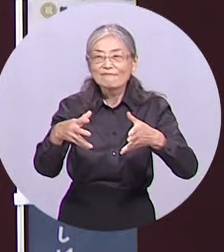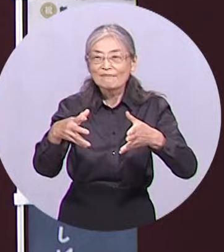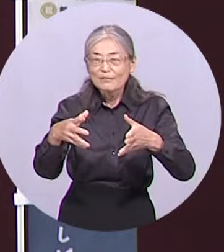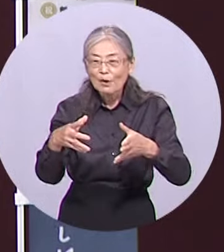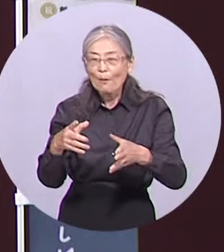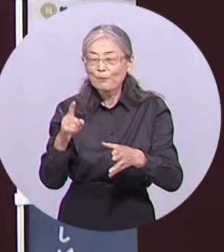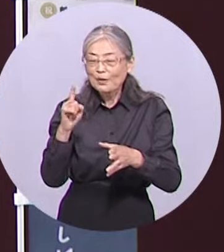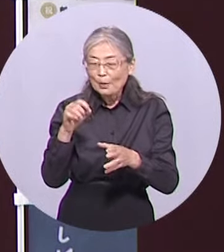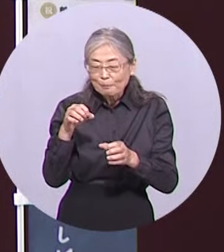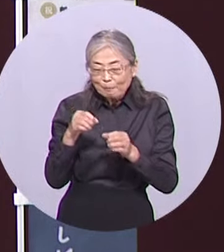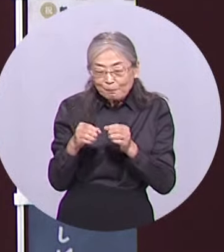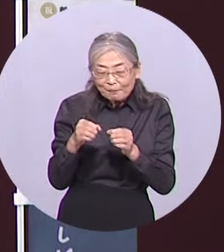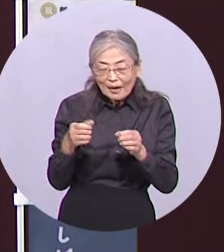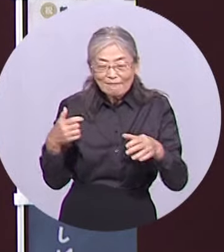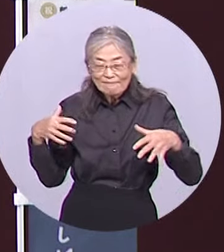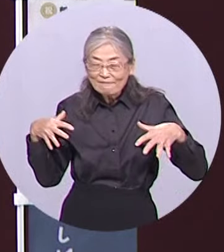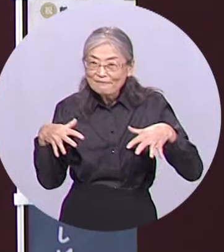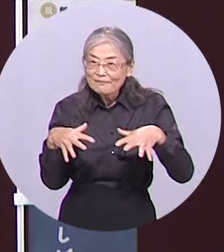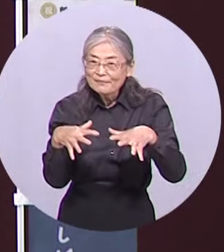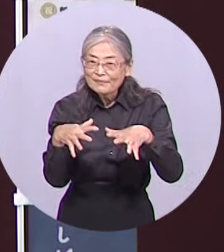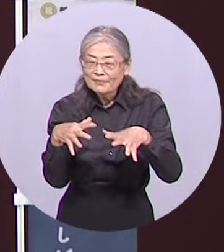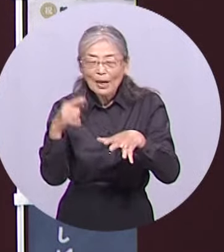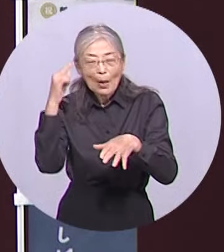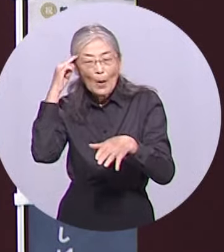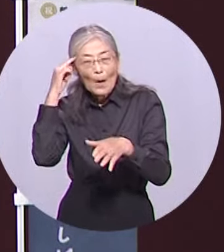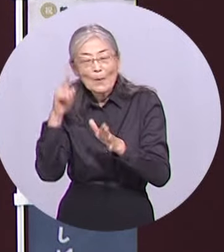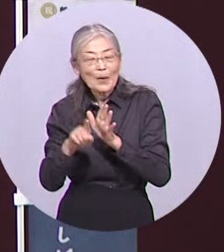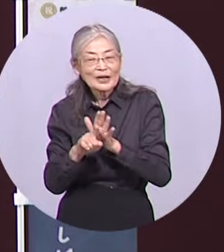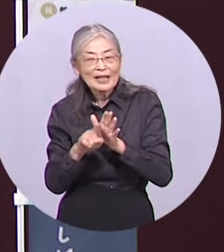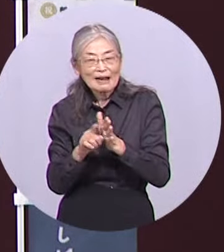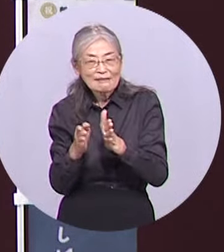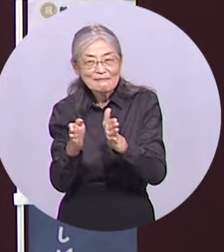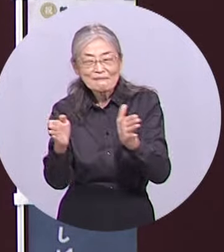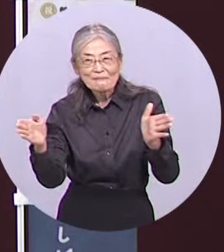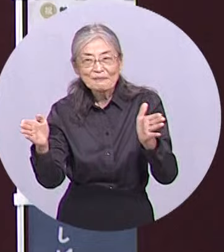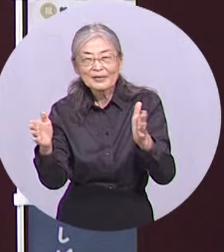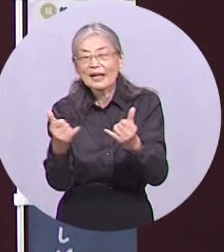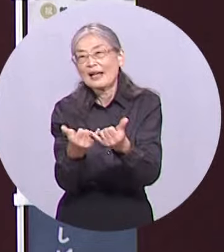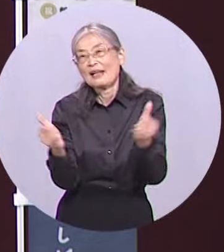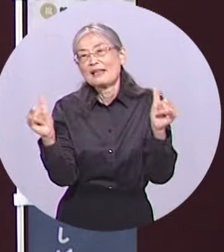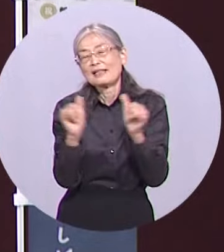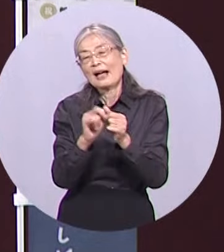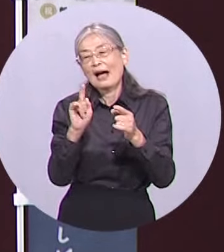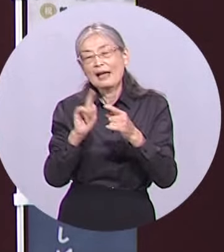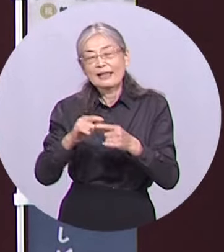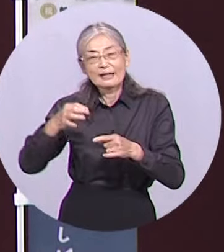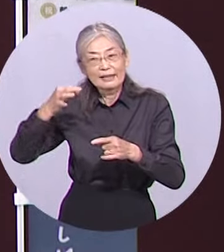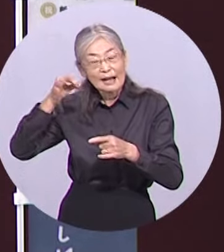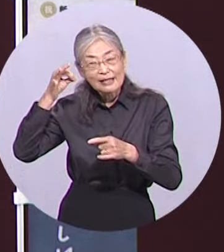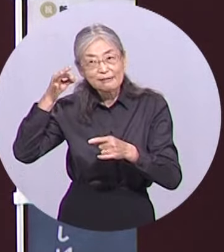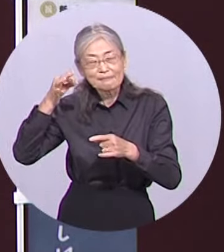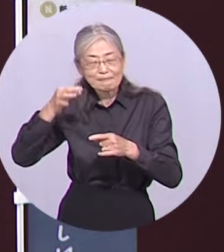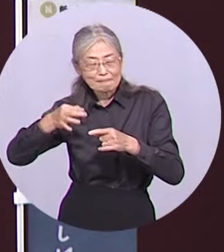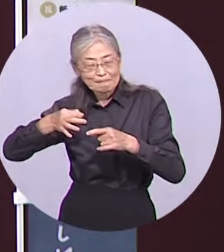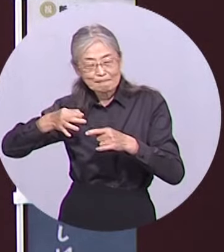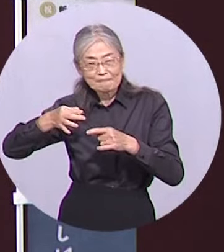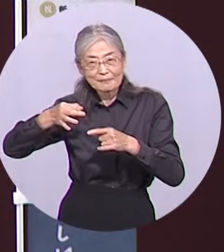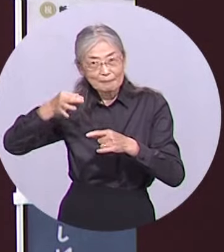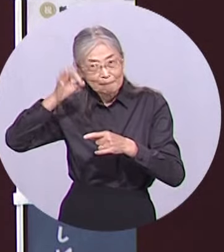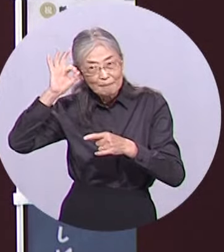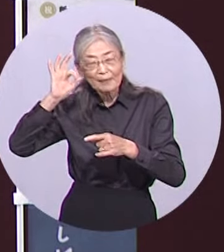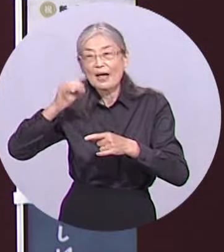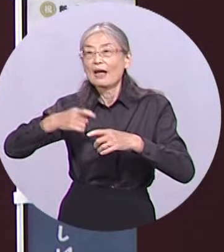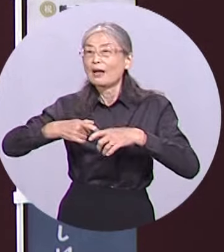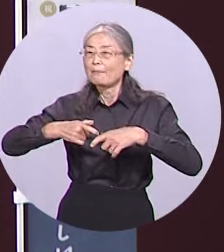、さらに思いやりの範囲を広げて社会的価値を生み出して、未来志向の活動の源泉となる